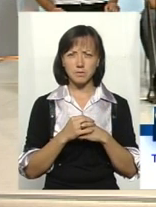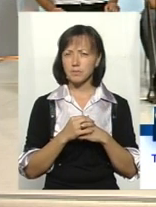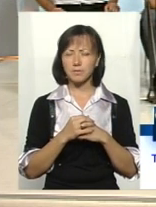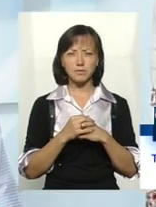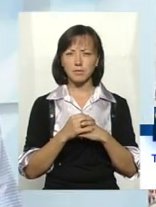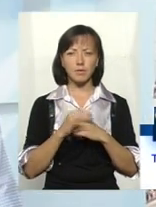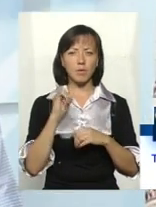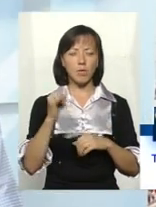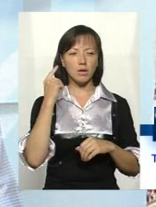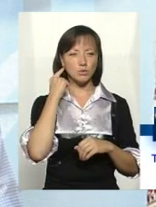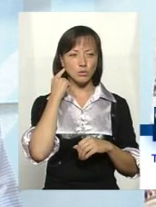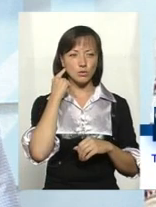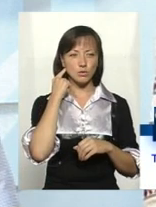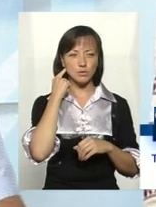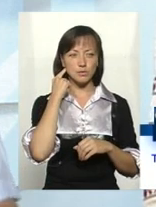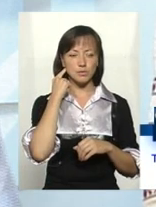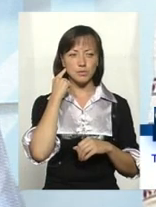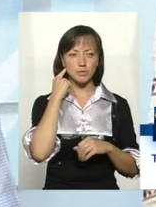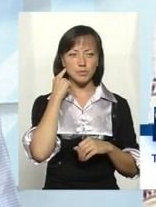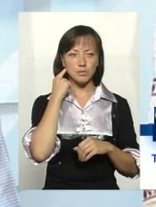Перепрошую, ми вас погано чуємо.